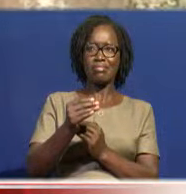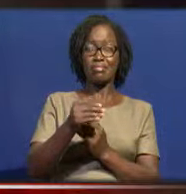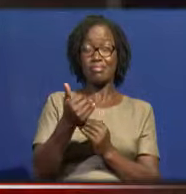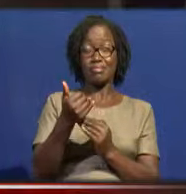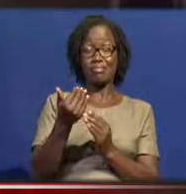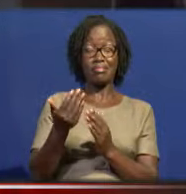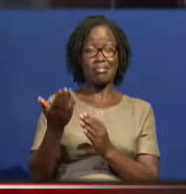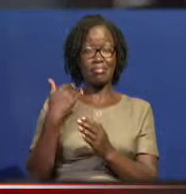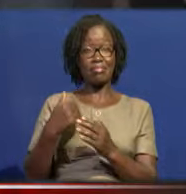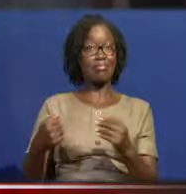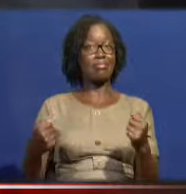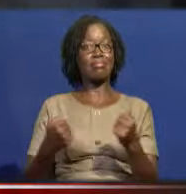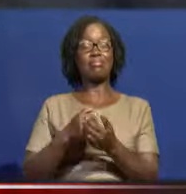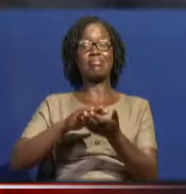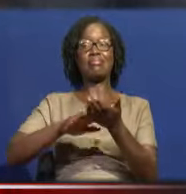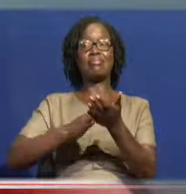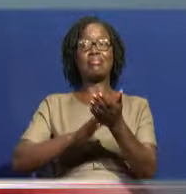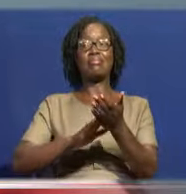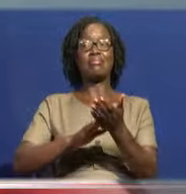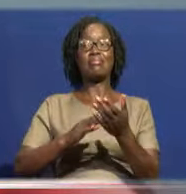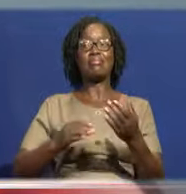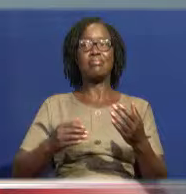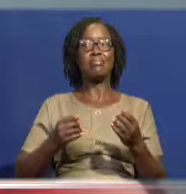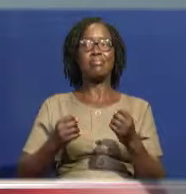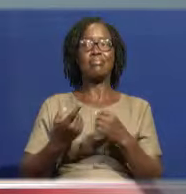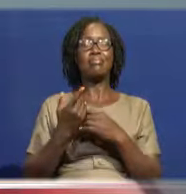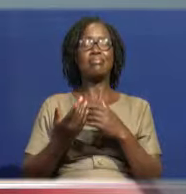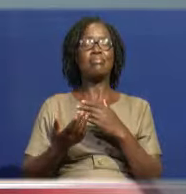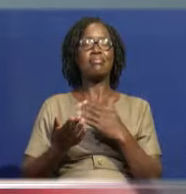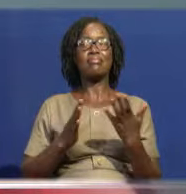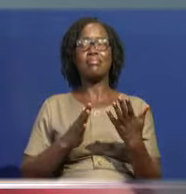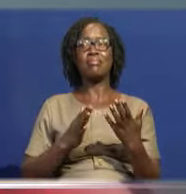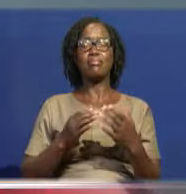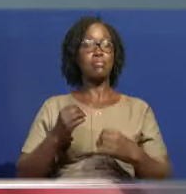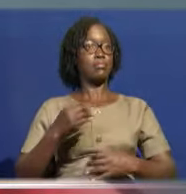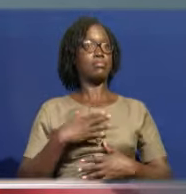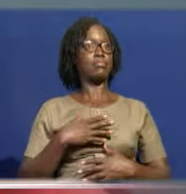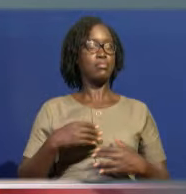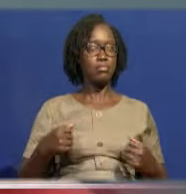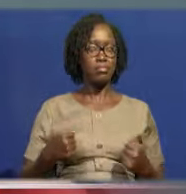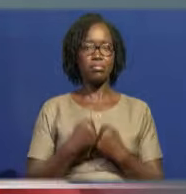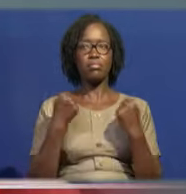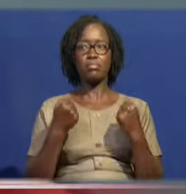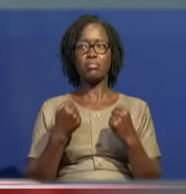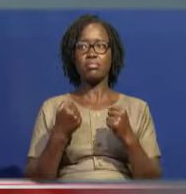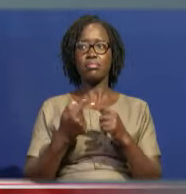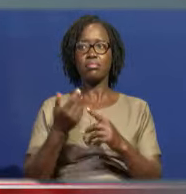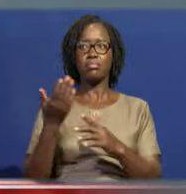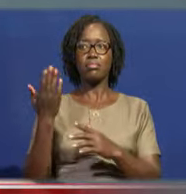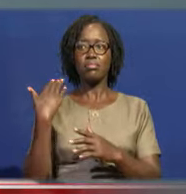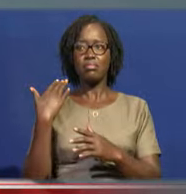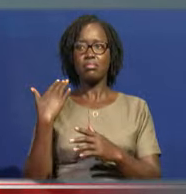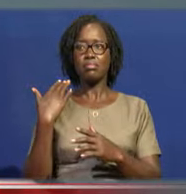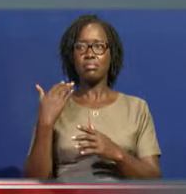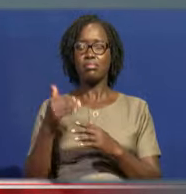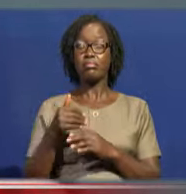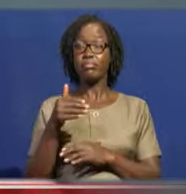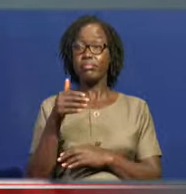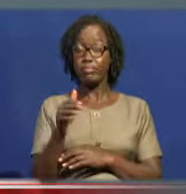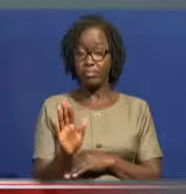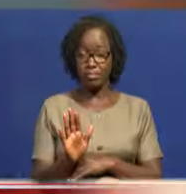trail. Watu 11 walifariki. Mimi nilishtukia tu tumegongwa na nyuma na nikajipata niko